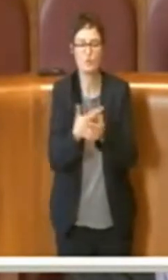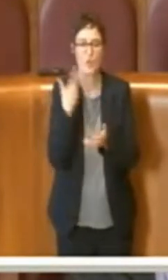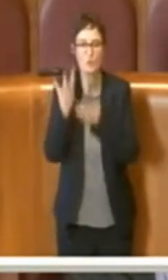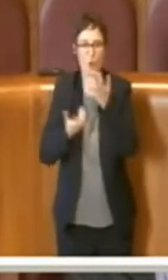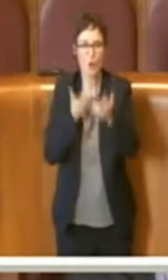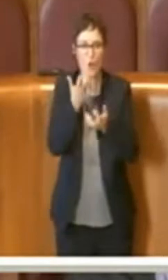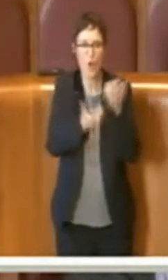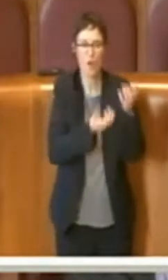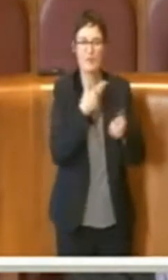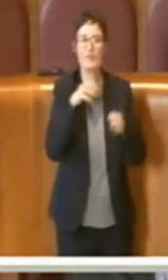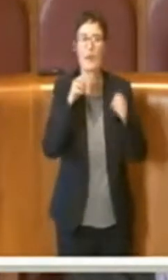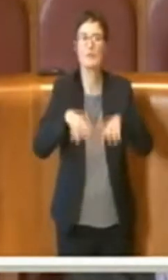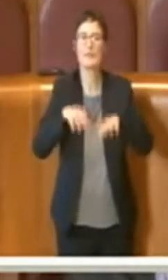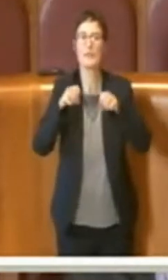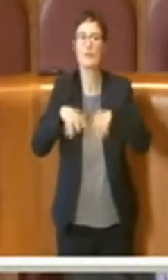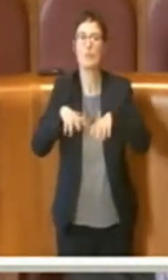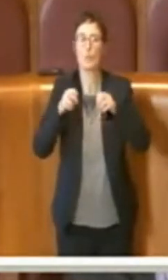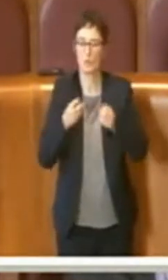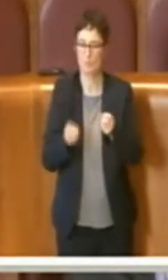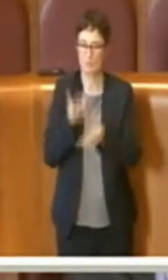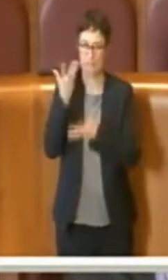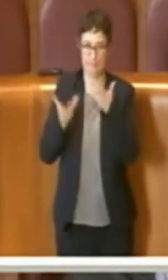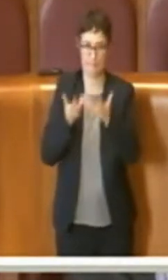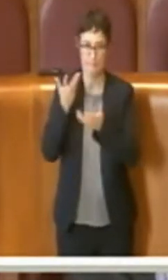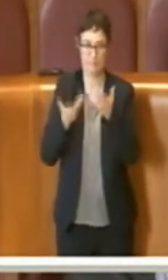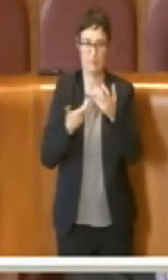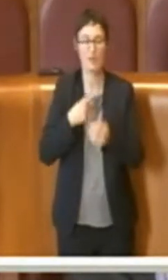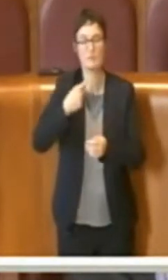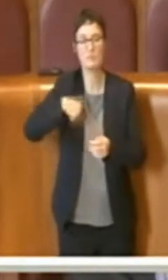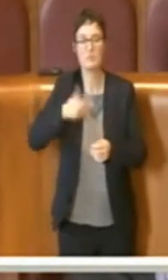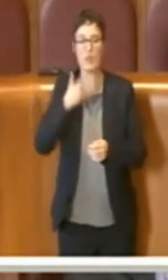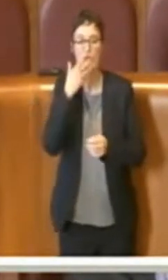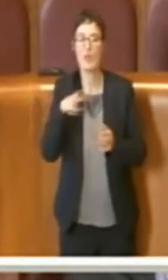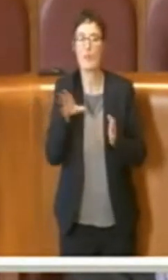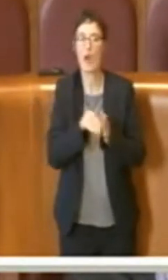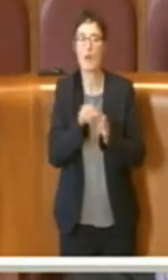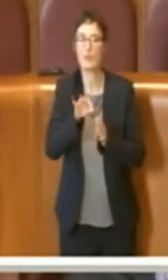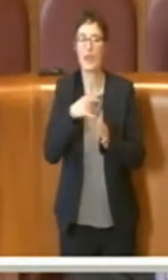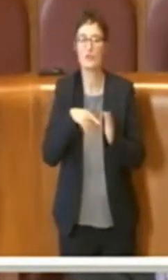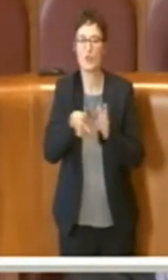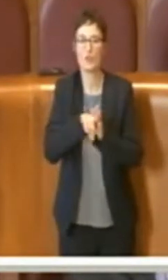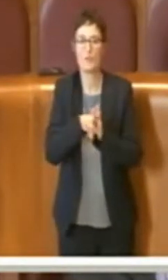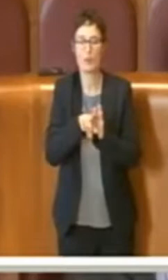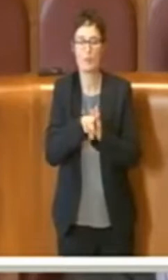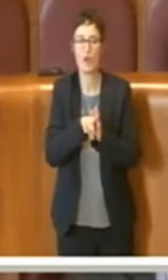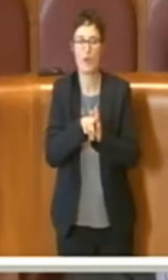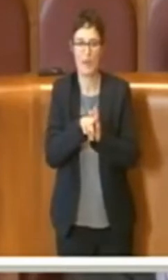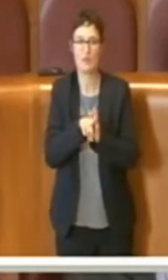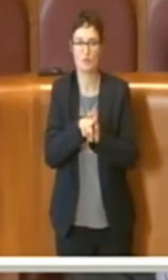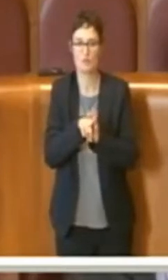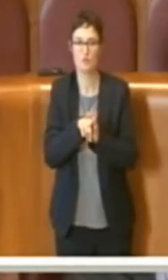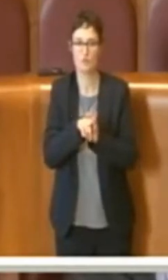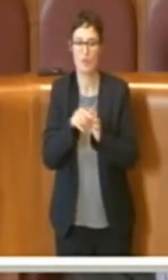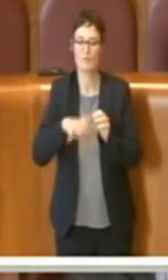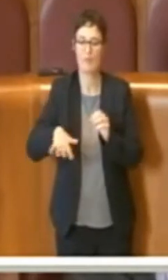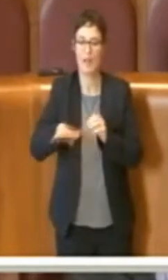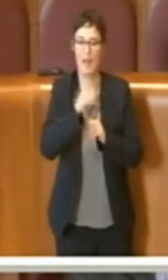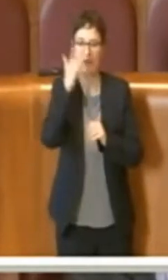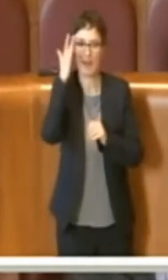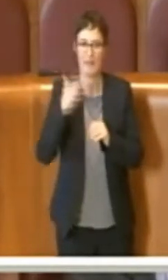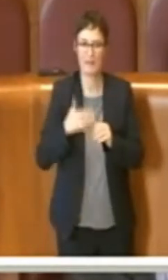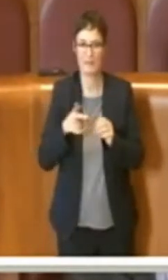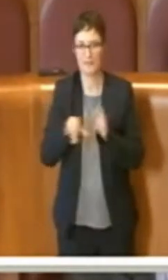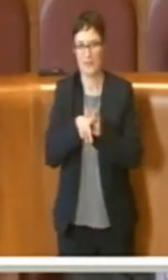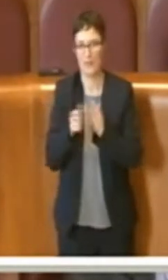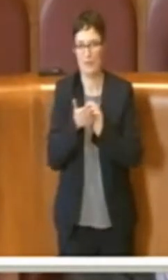Quindi, in particolar modo chiediamo l'applicazione delle leggi a rischio, della legge, insomma, delle aree a rischio numero